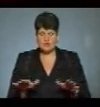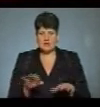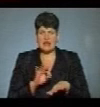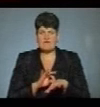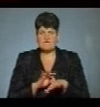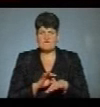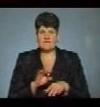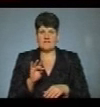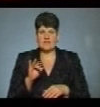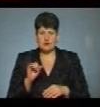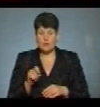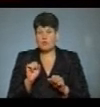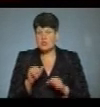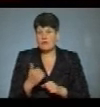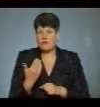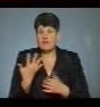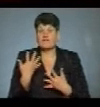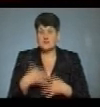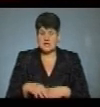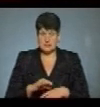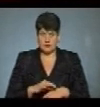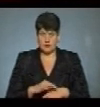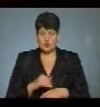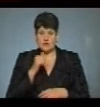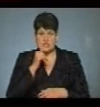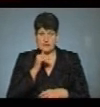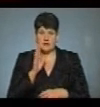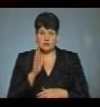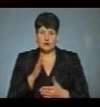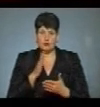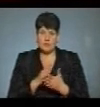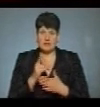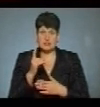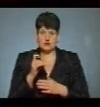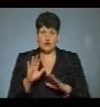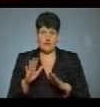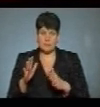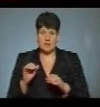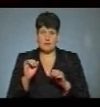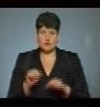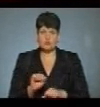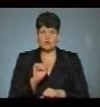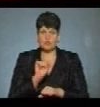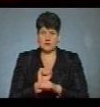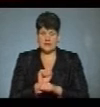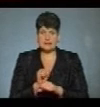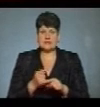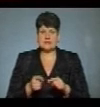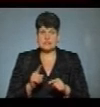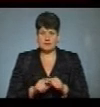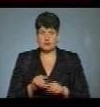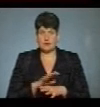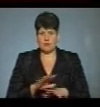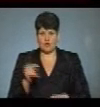бо, можливо, і ви вже захворіли. Якщо ми завтра будемо мати сотню випадків, ми можемо зупинити цим, щоб їх не стало